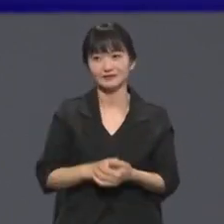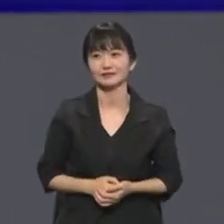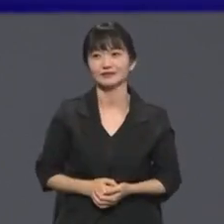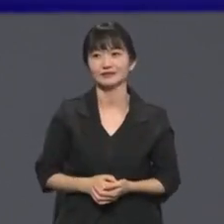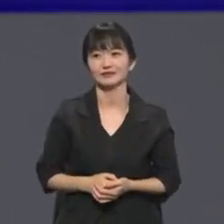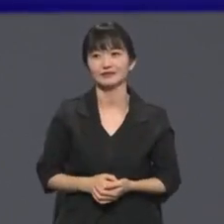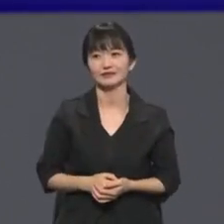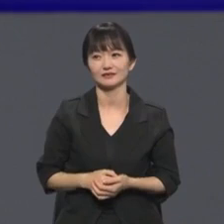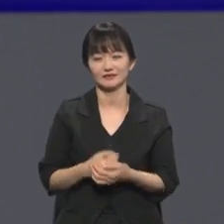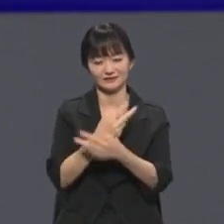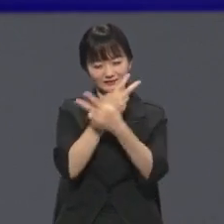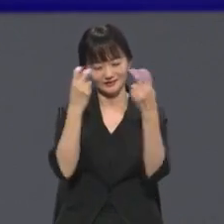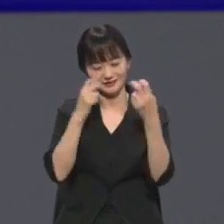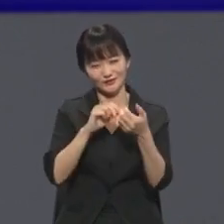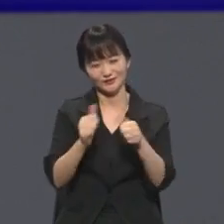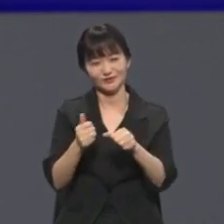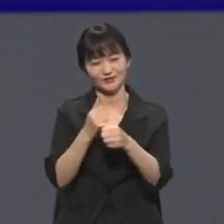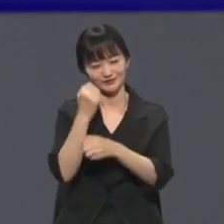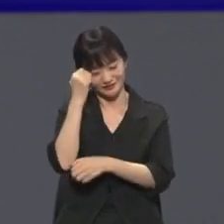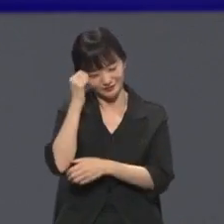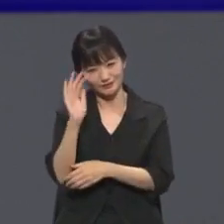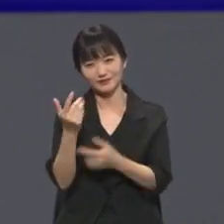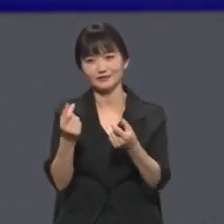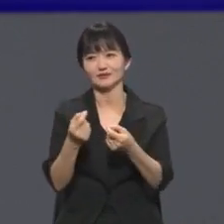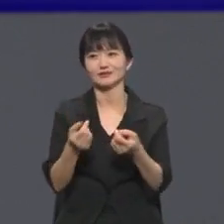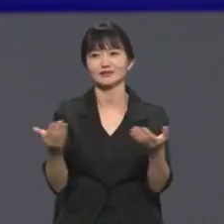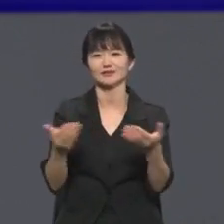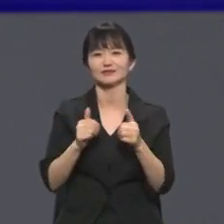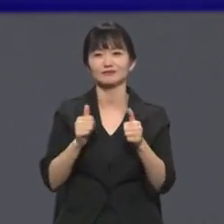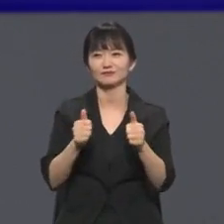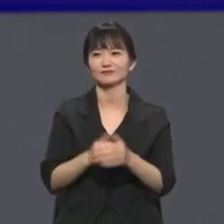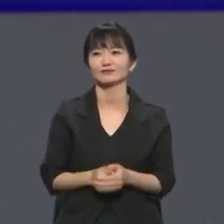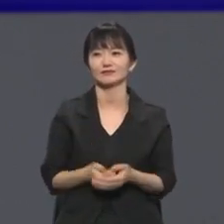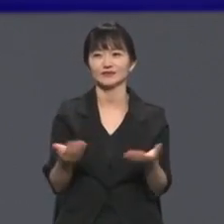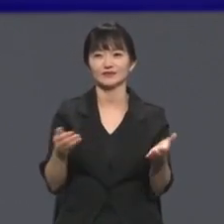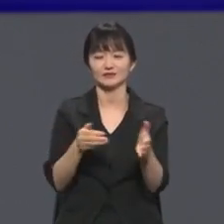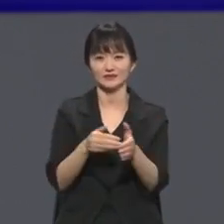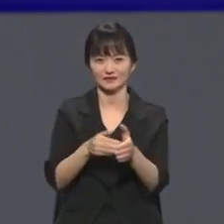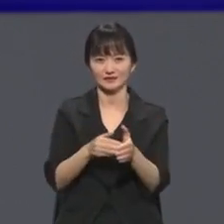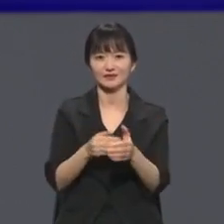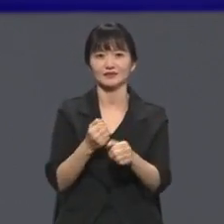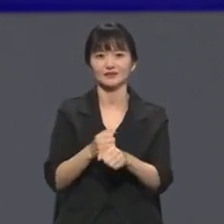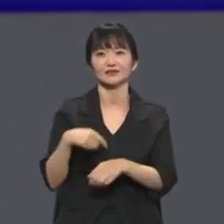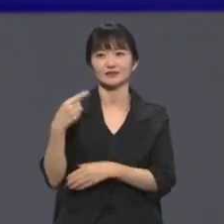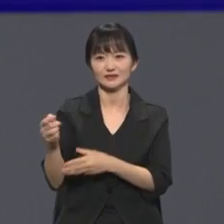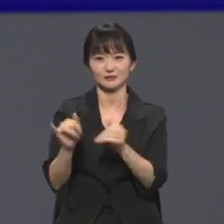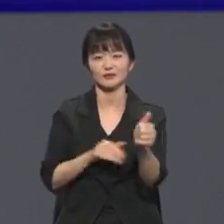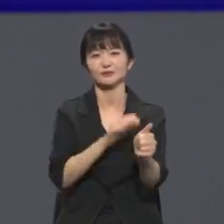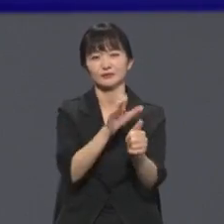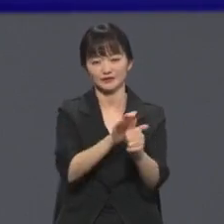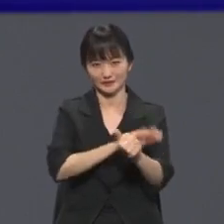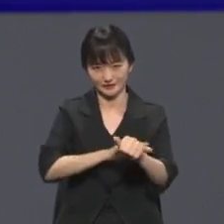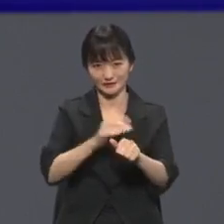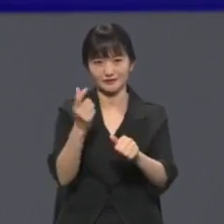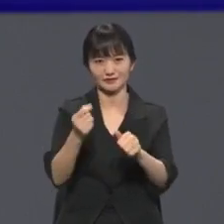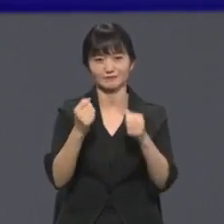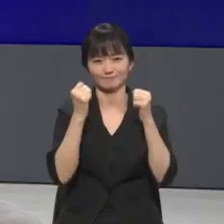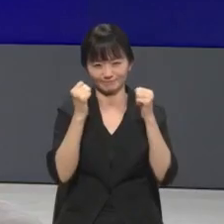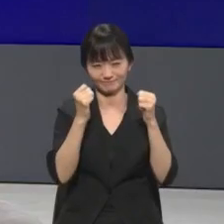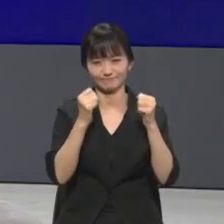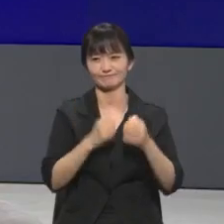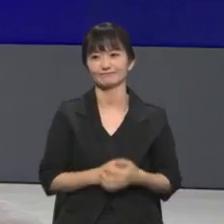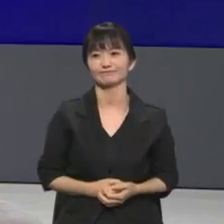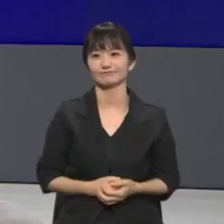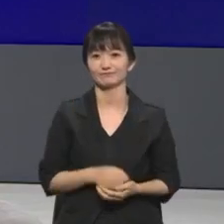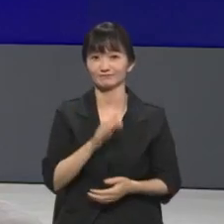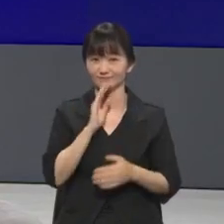죽어서 자면 되는 것이고 일을 열심히 했던 것 같은데 드디어 퇴근해 보니를 하게 됐습니다. 다음 보니가 열심히 잘 할 것 같으니까 저도 응원하겠습니다. 네,